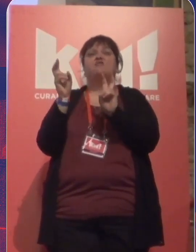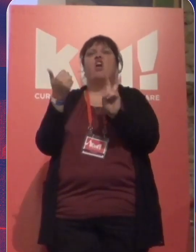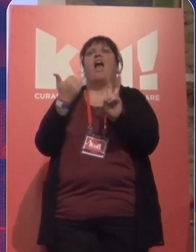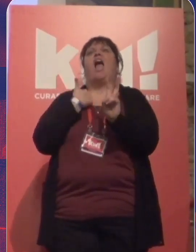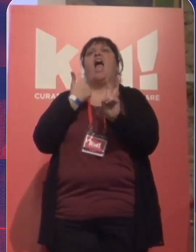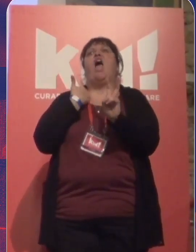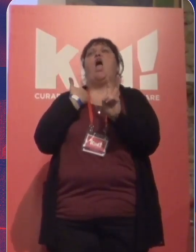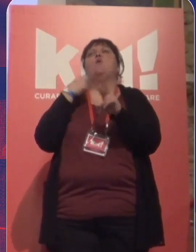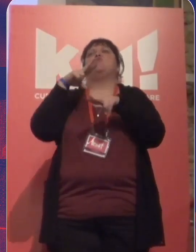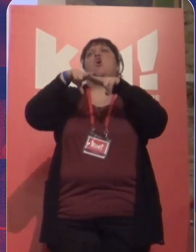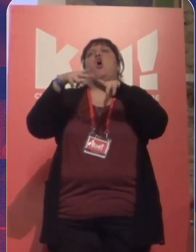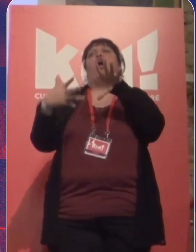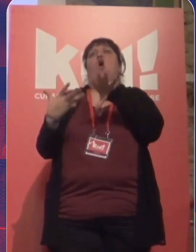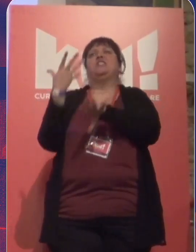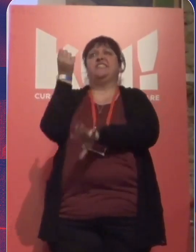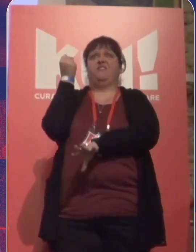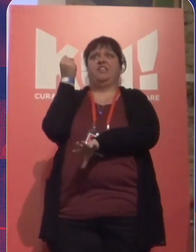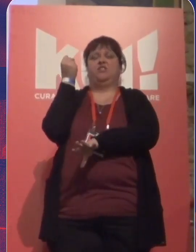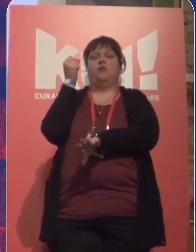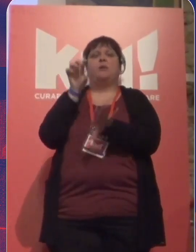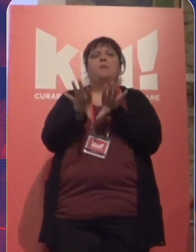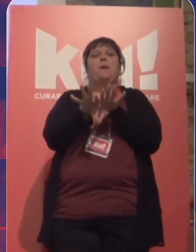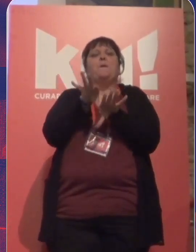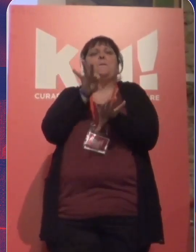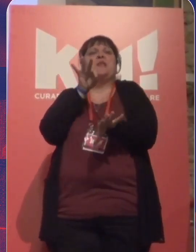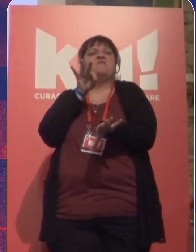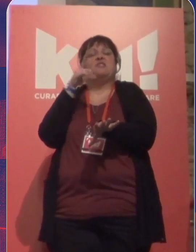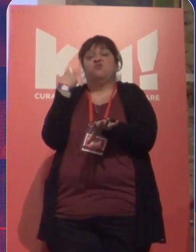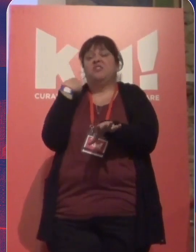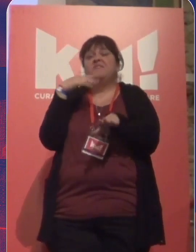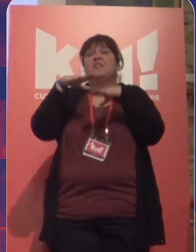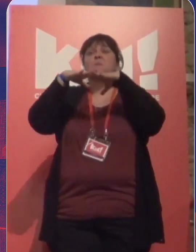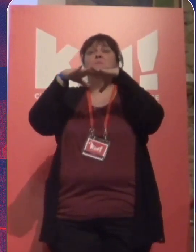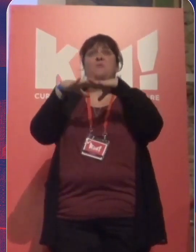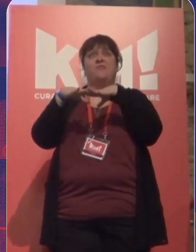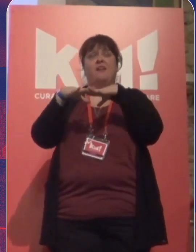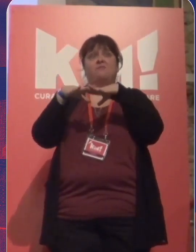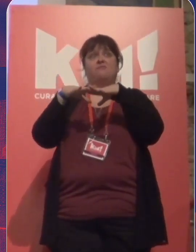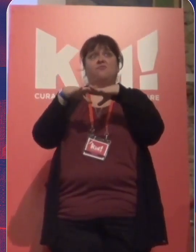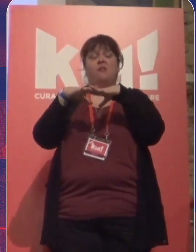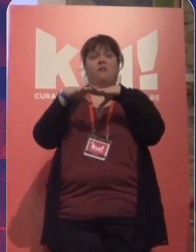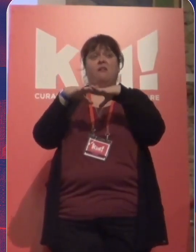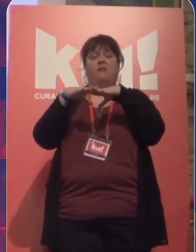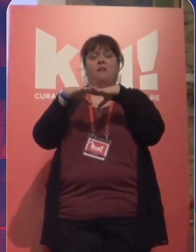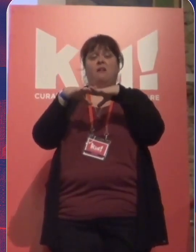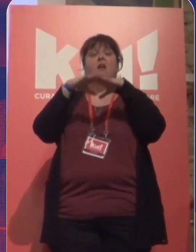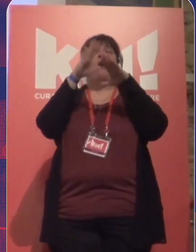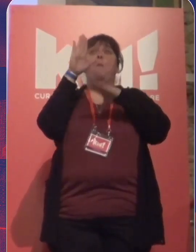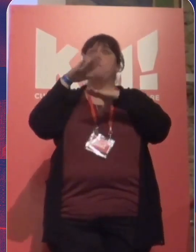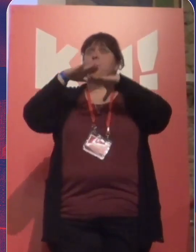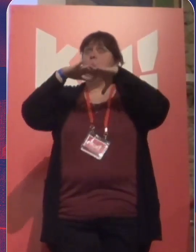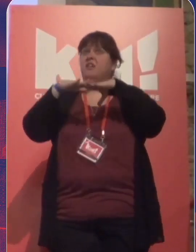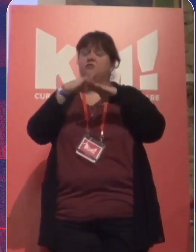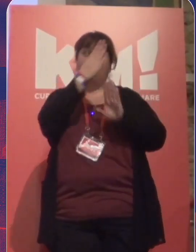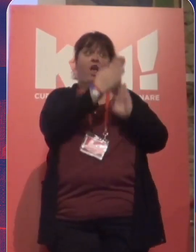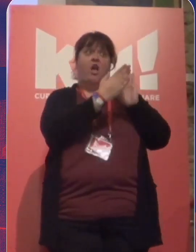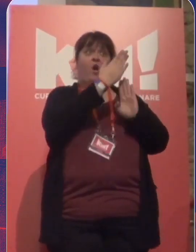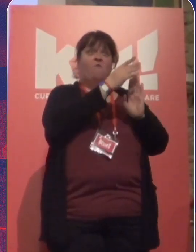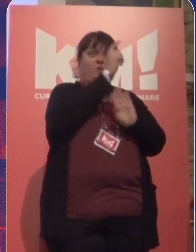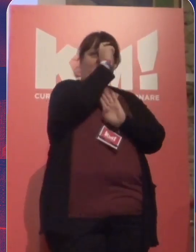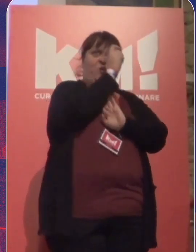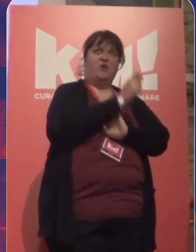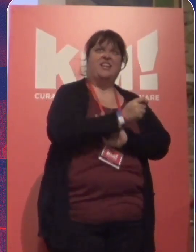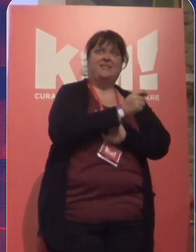preferisce appunto la protezione della vita rispetto alla vita ecco il paradosso della pulsione